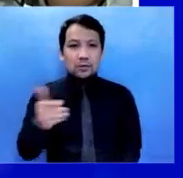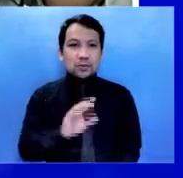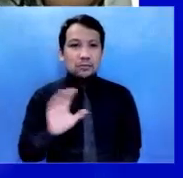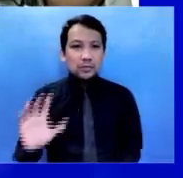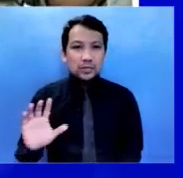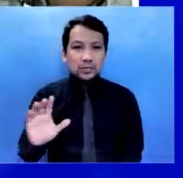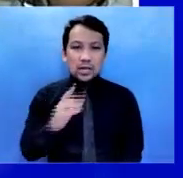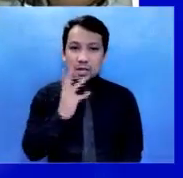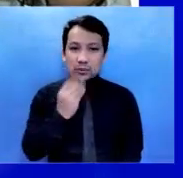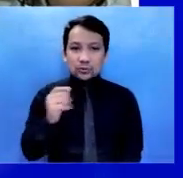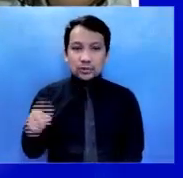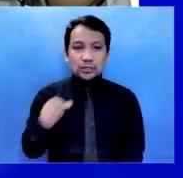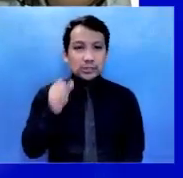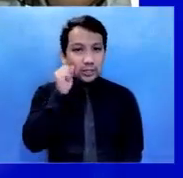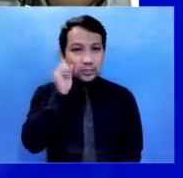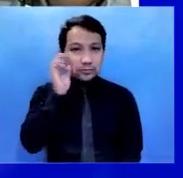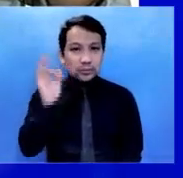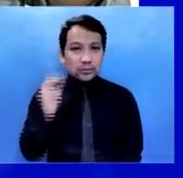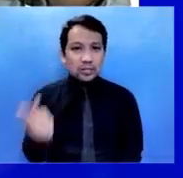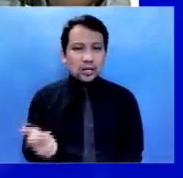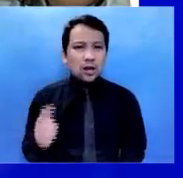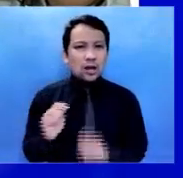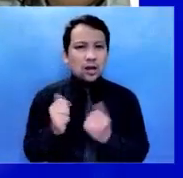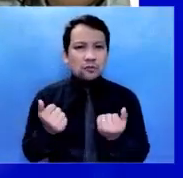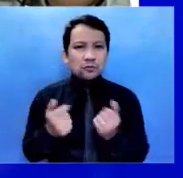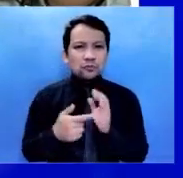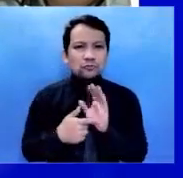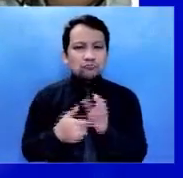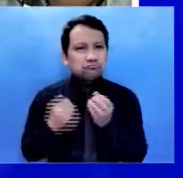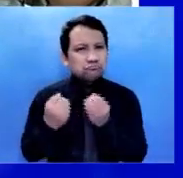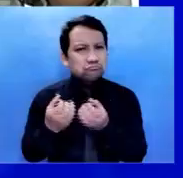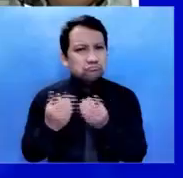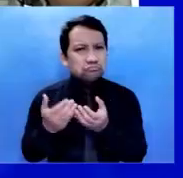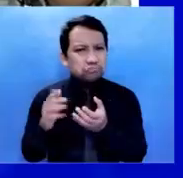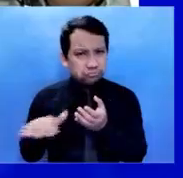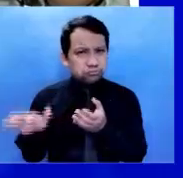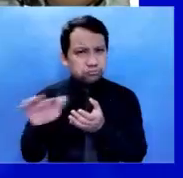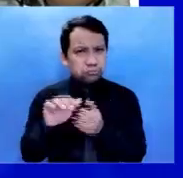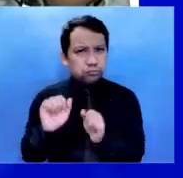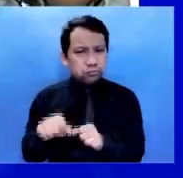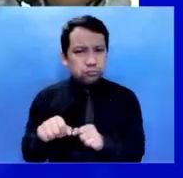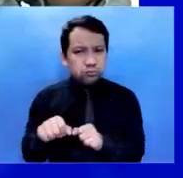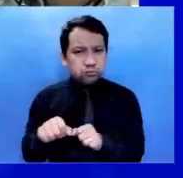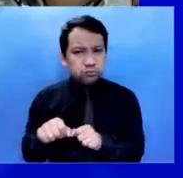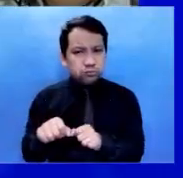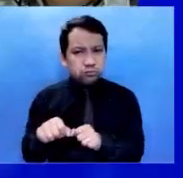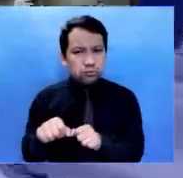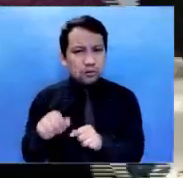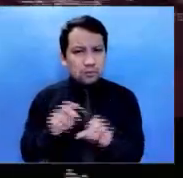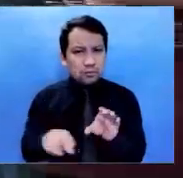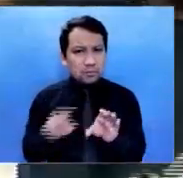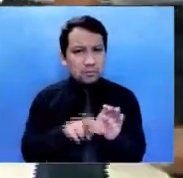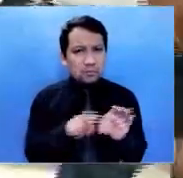yan, si Shaila Francisco. Shaila, gaano na karami ang mga biyahero dyan?